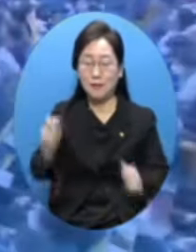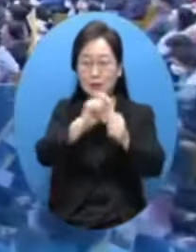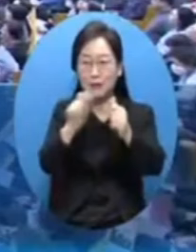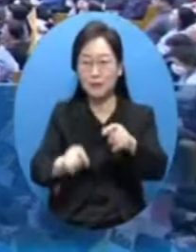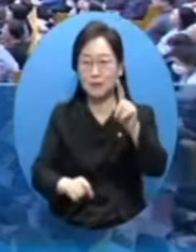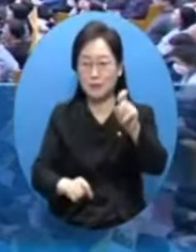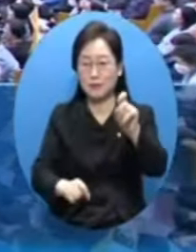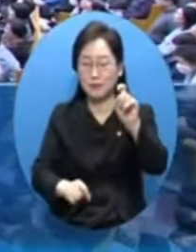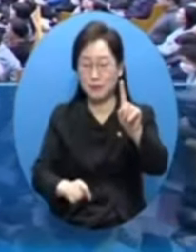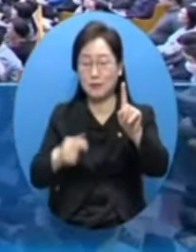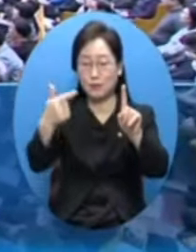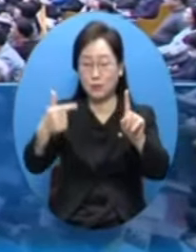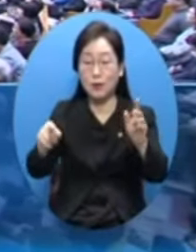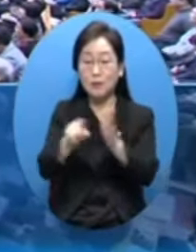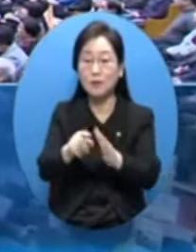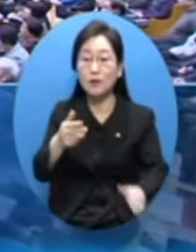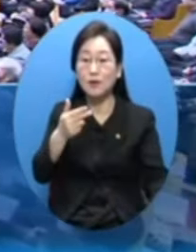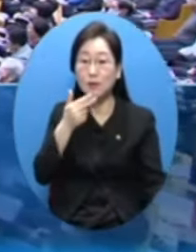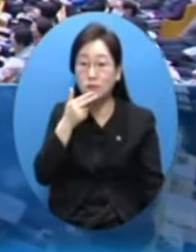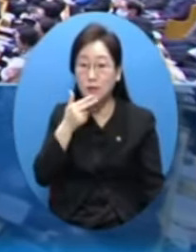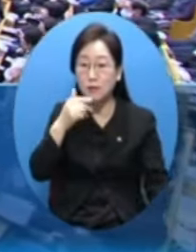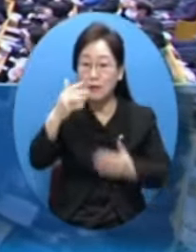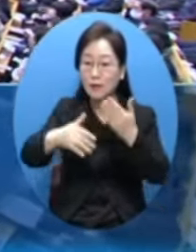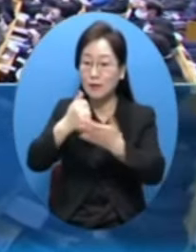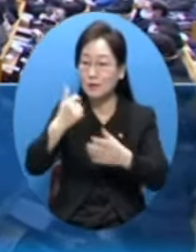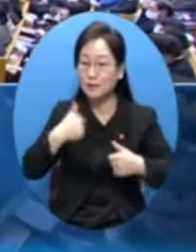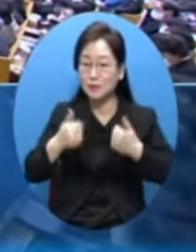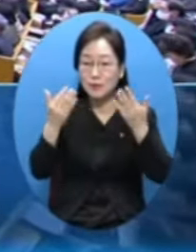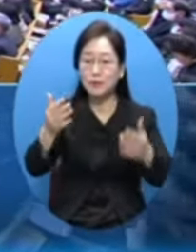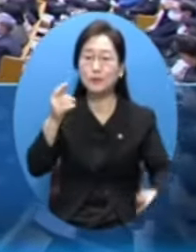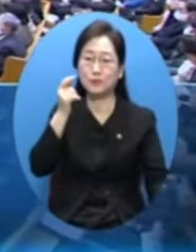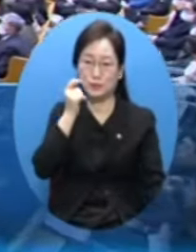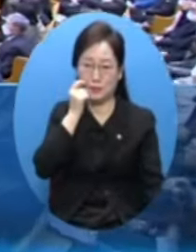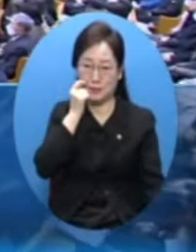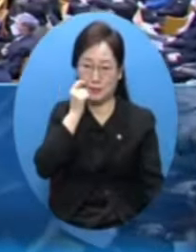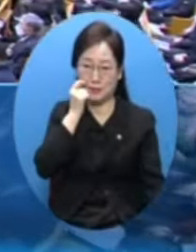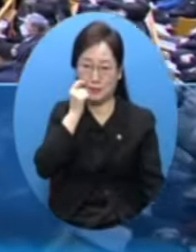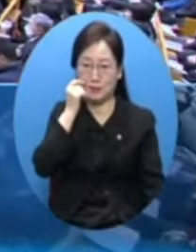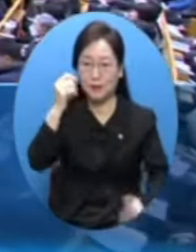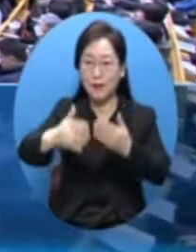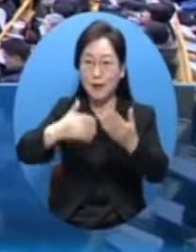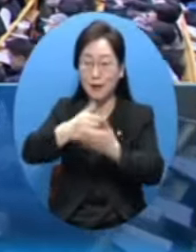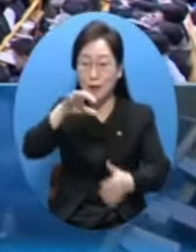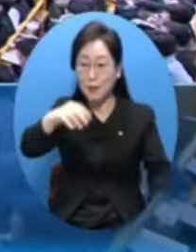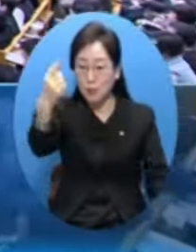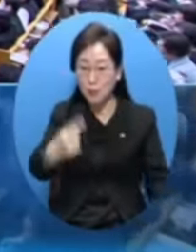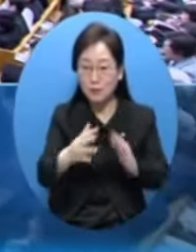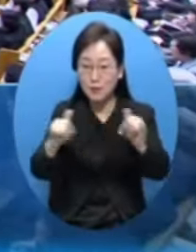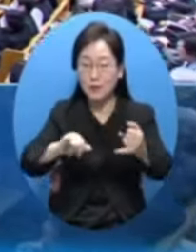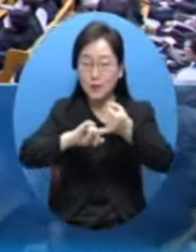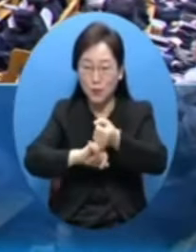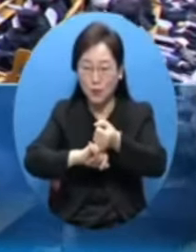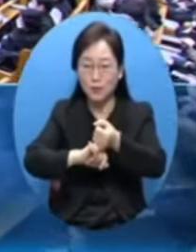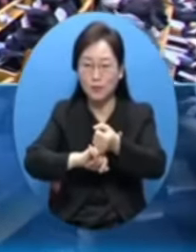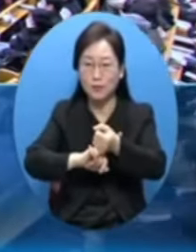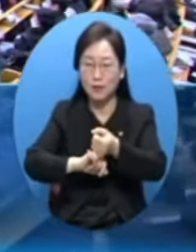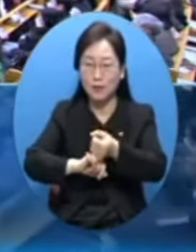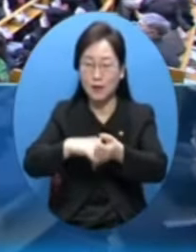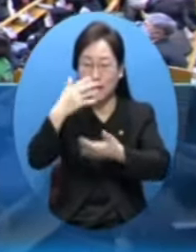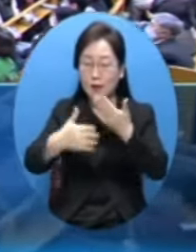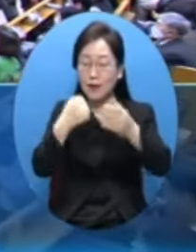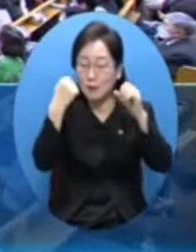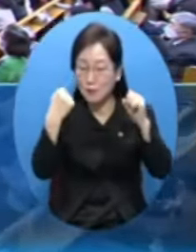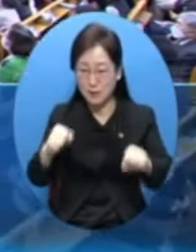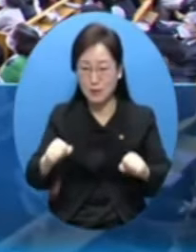6절에 믿음이 없이는 하나님을 기쁘시하지 못하나니 하나님께 나아가는 자는 반드시 그가 계신